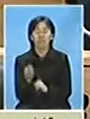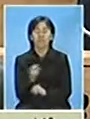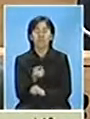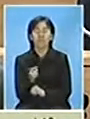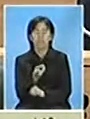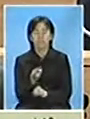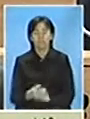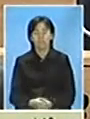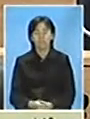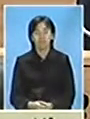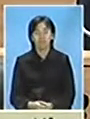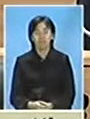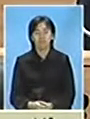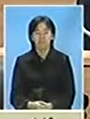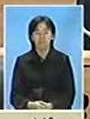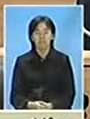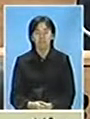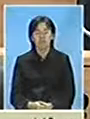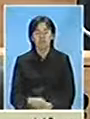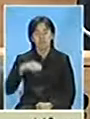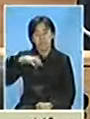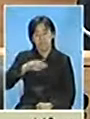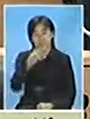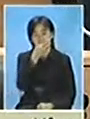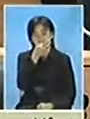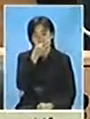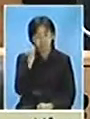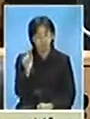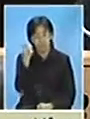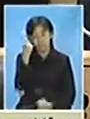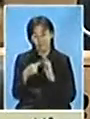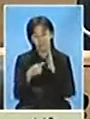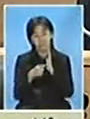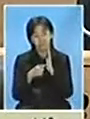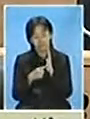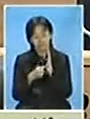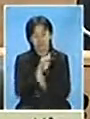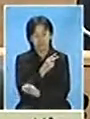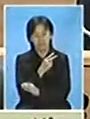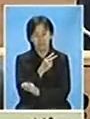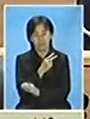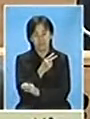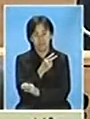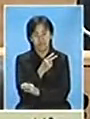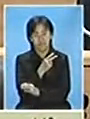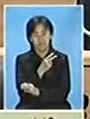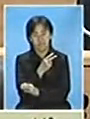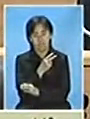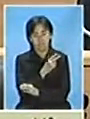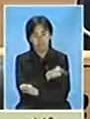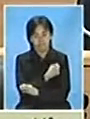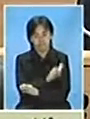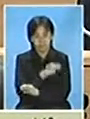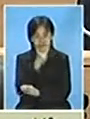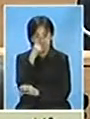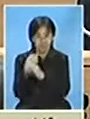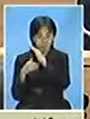ไปยิ่งสภาวิชาชีพใหม่ๆอย่างแพทย์สภาแพทย์แผนไท